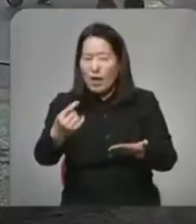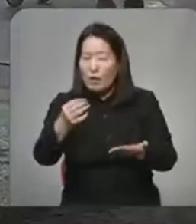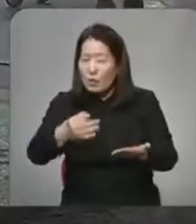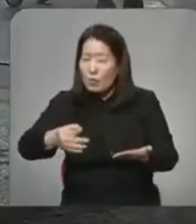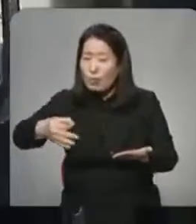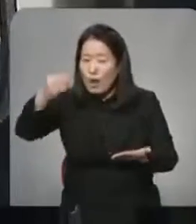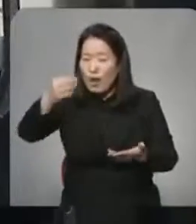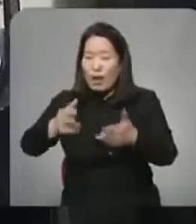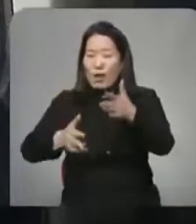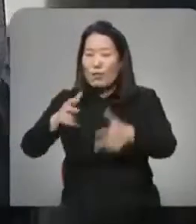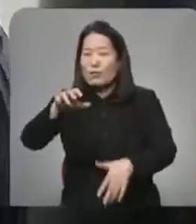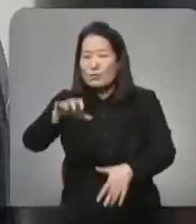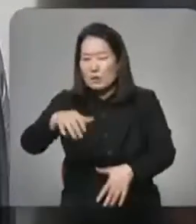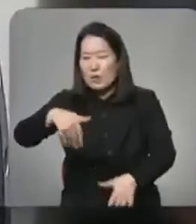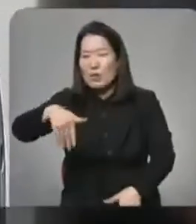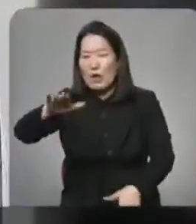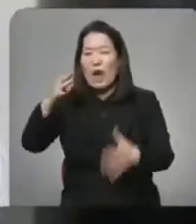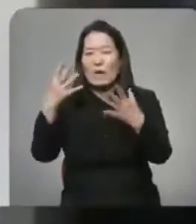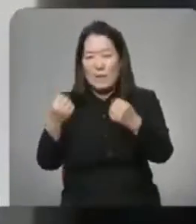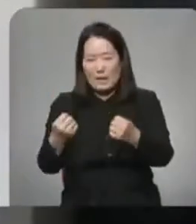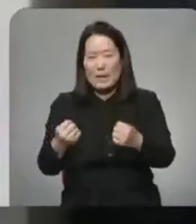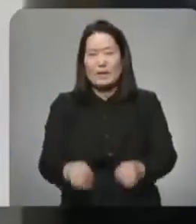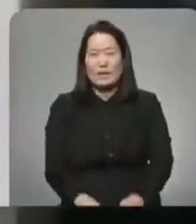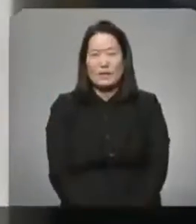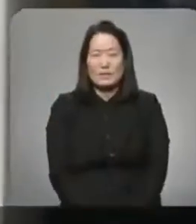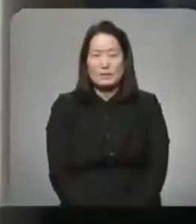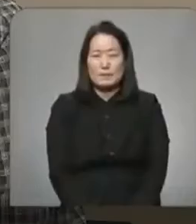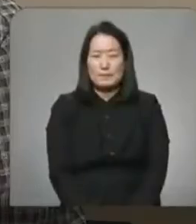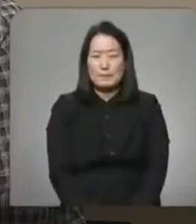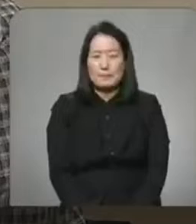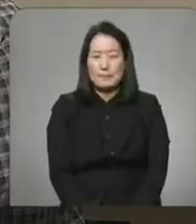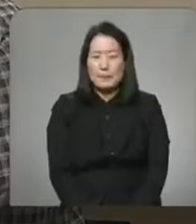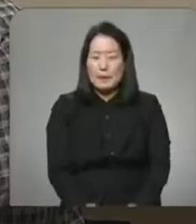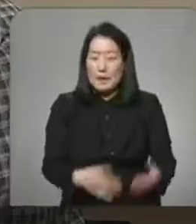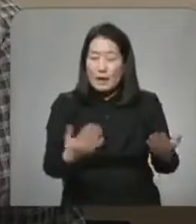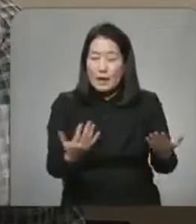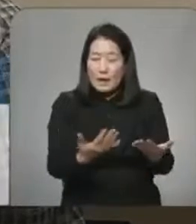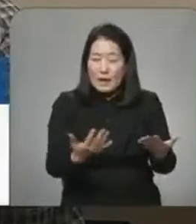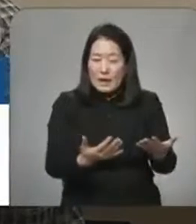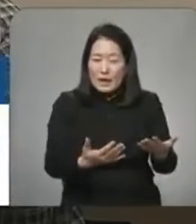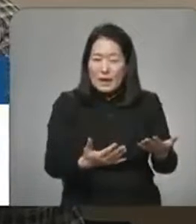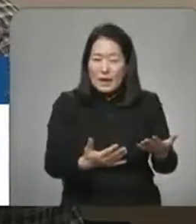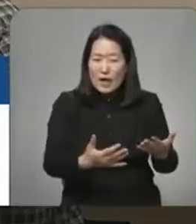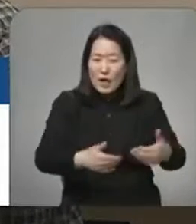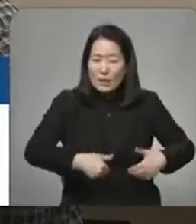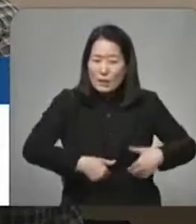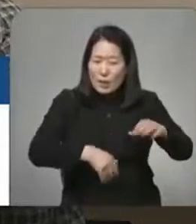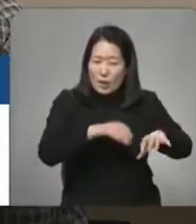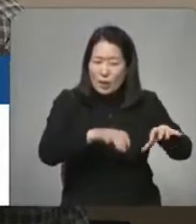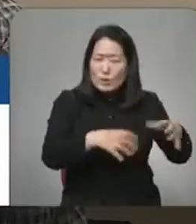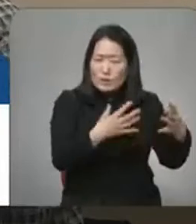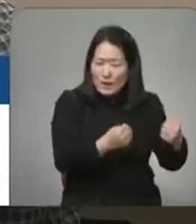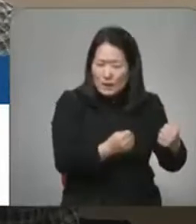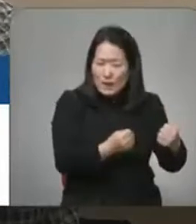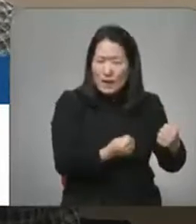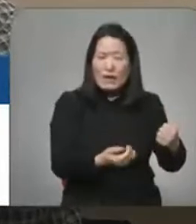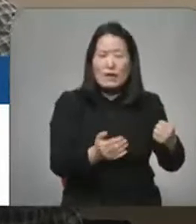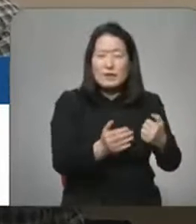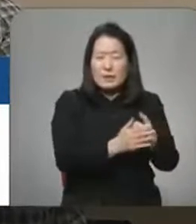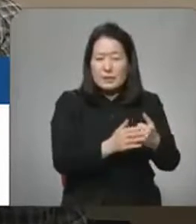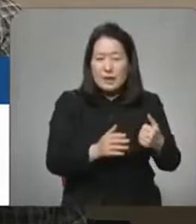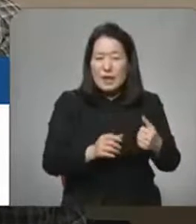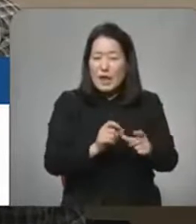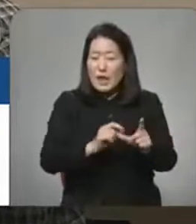주는 공장 으로 옮겨간 것으로 추정됩니다 공부 b 그 수요를 못 따라가다 보니까 일부